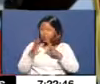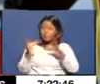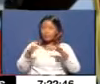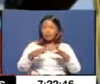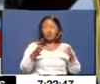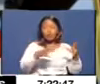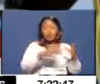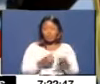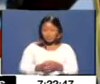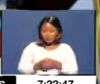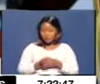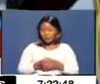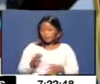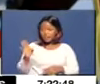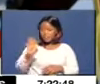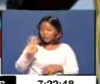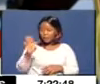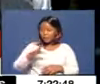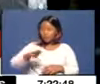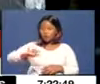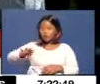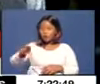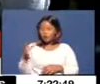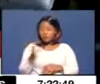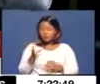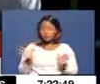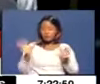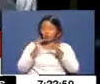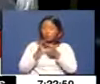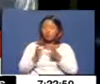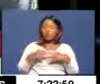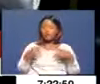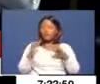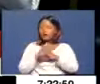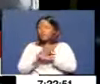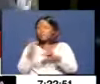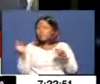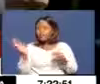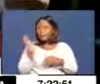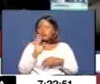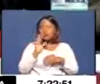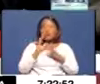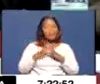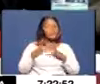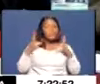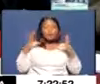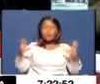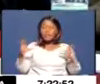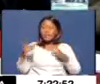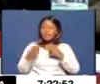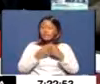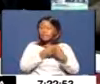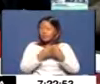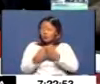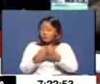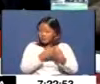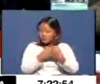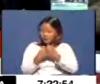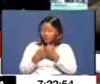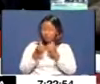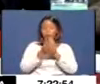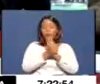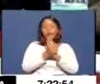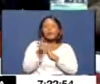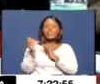Baringo, ushirikishi duni wa shughuli za kusambaza maji safi umetajwa kuwa changamoto kubwa zaidi. Wataalamu wanahimiza kuwapo